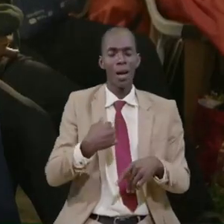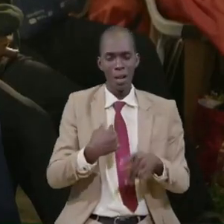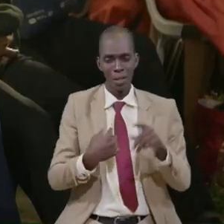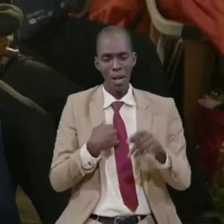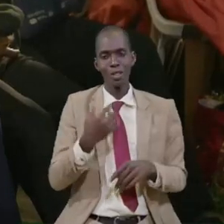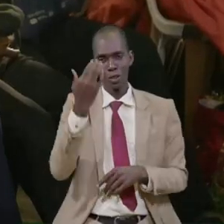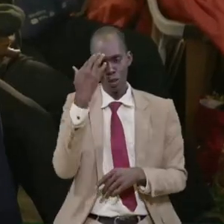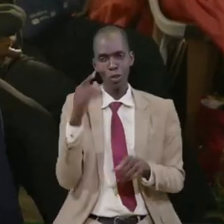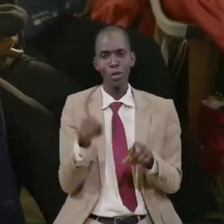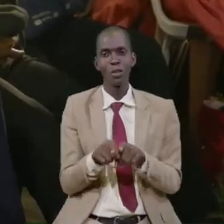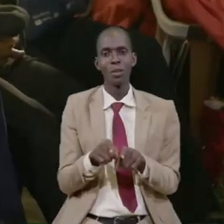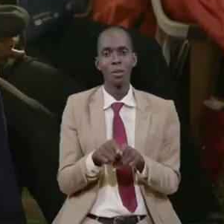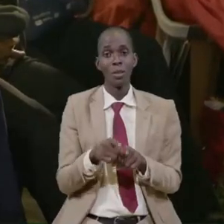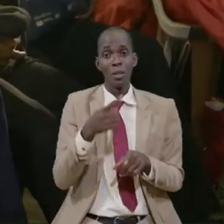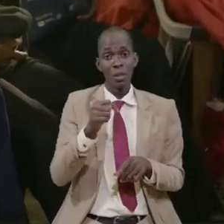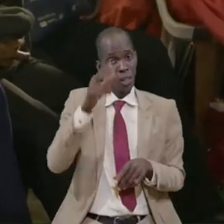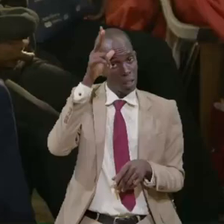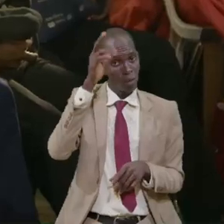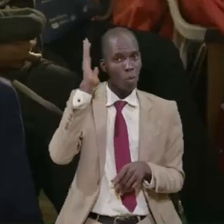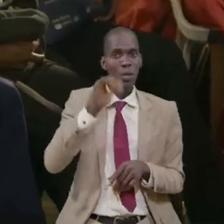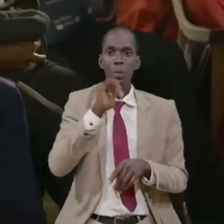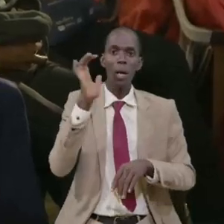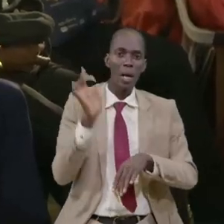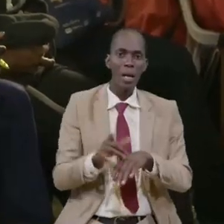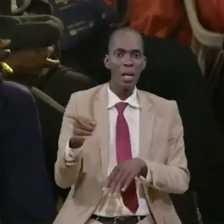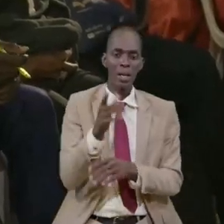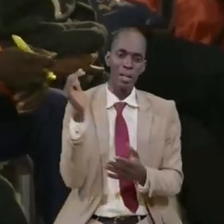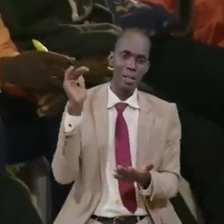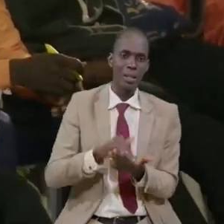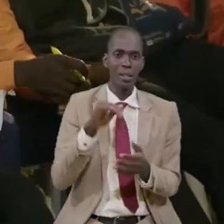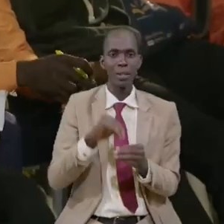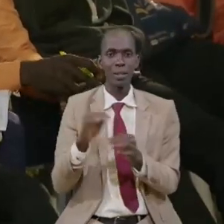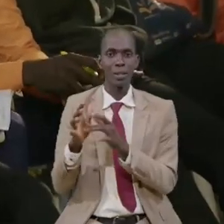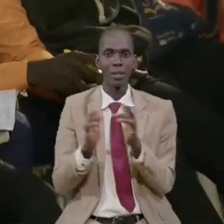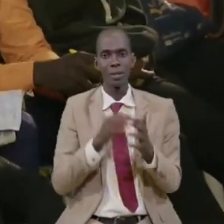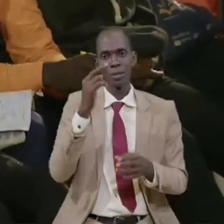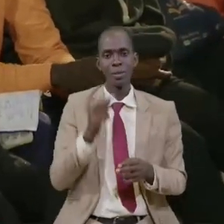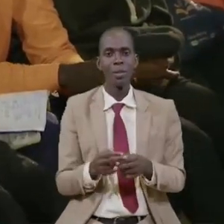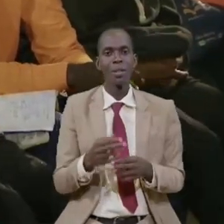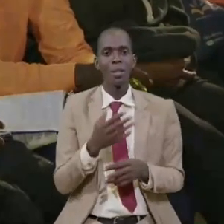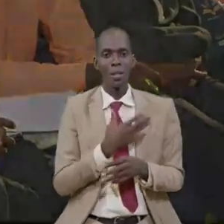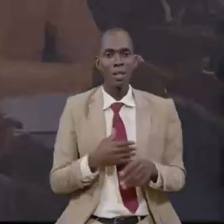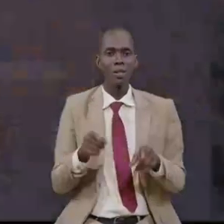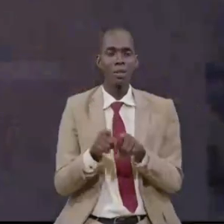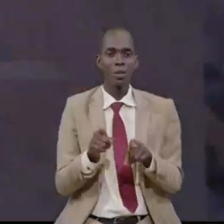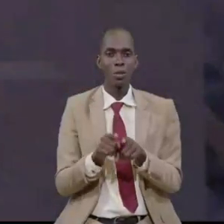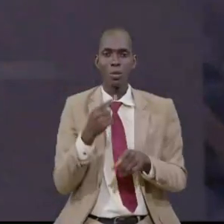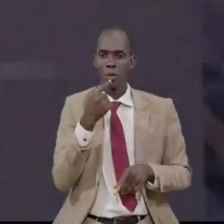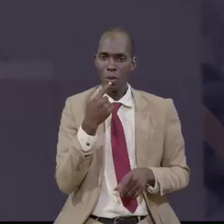tous ces gens ils ne vont plus vous toucher et puis s dit